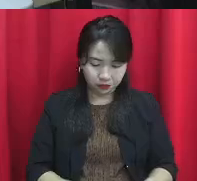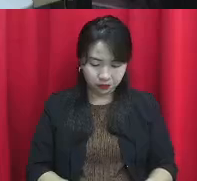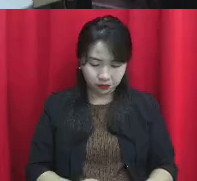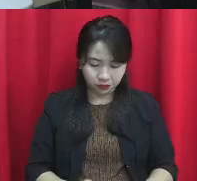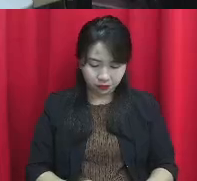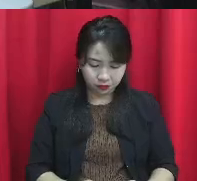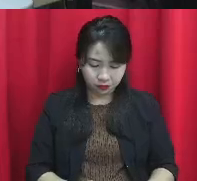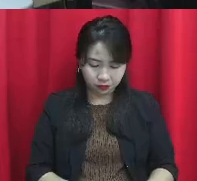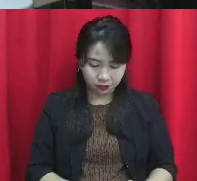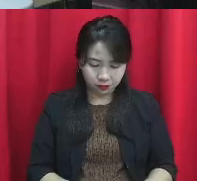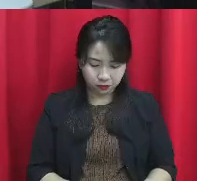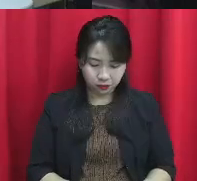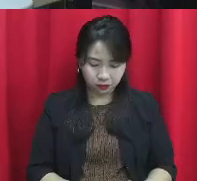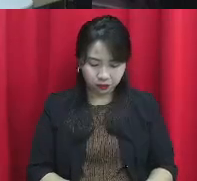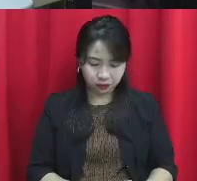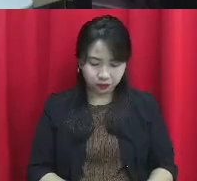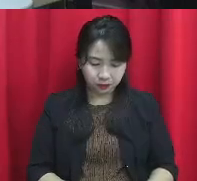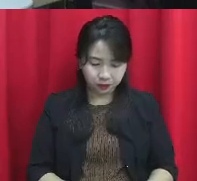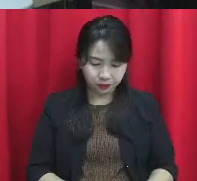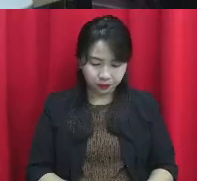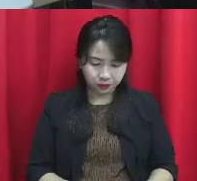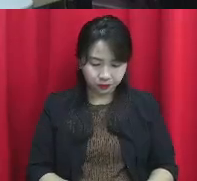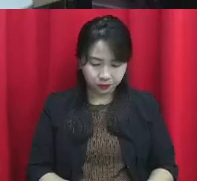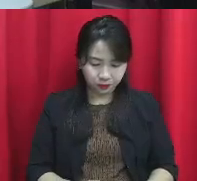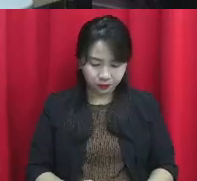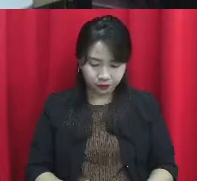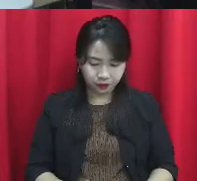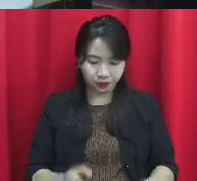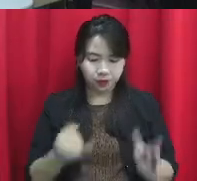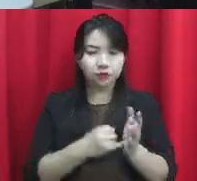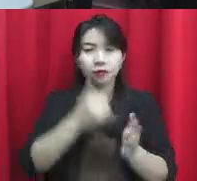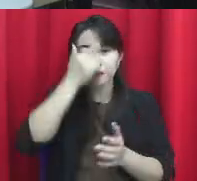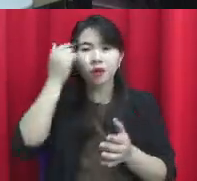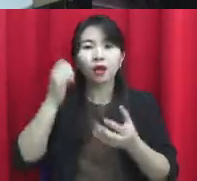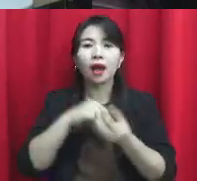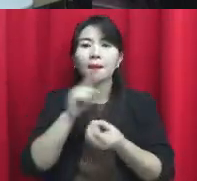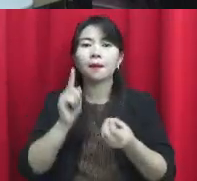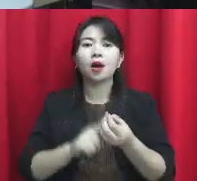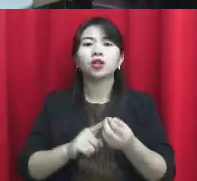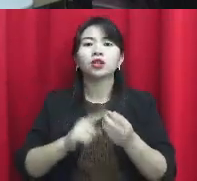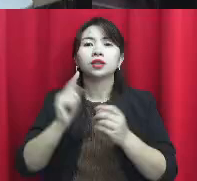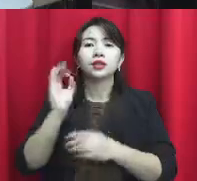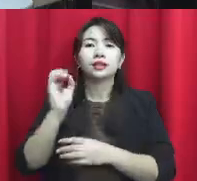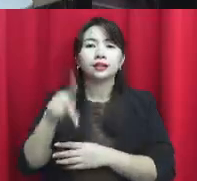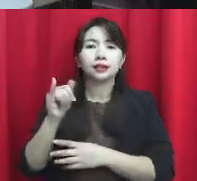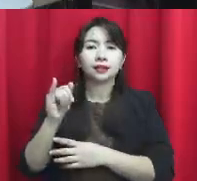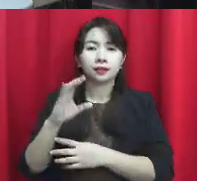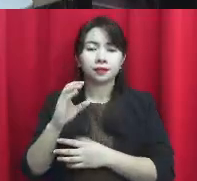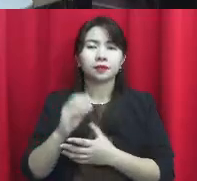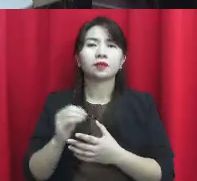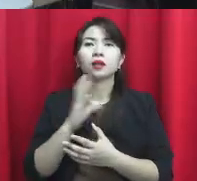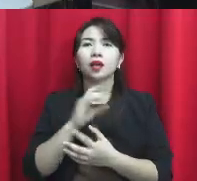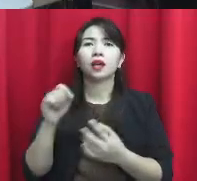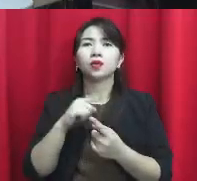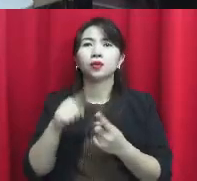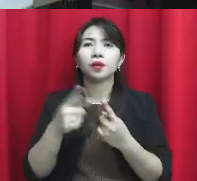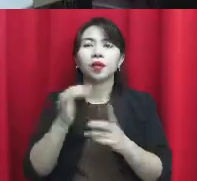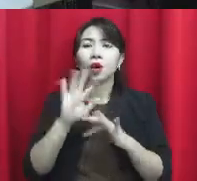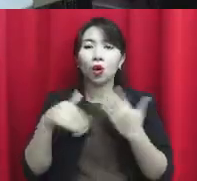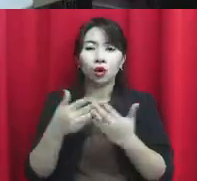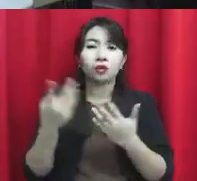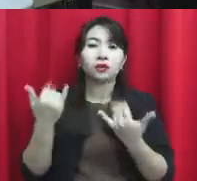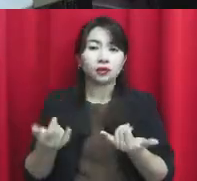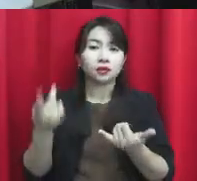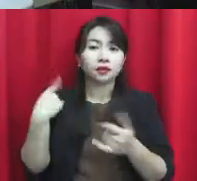baligatan It's because of the topic about theology they and also military nung nagkaroon sila ng disiplina na